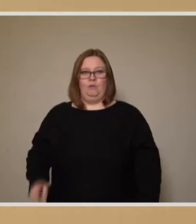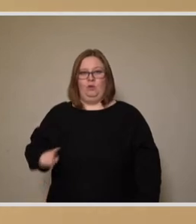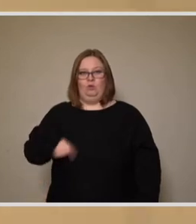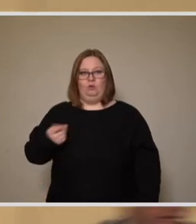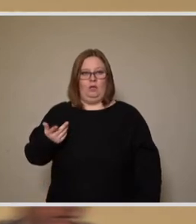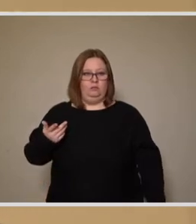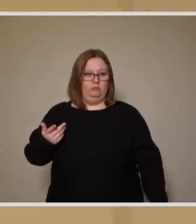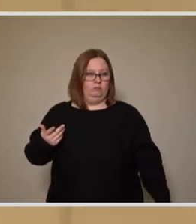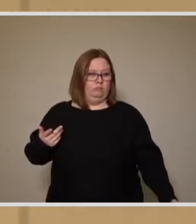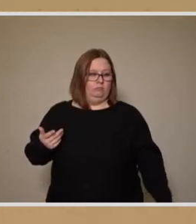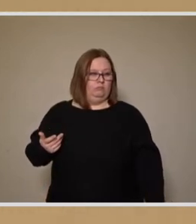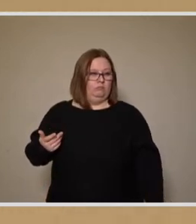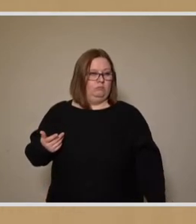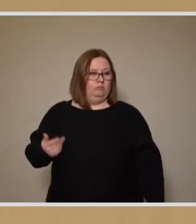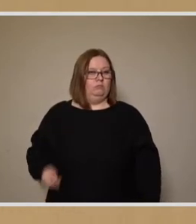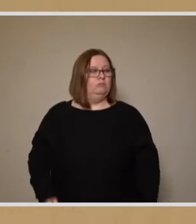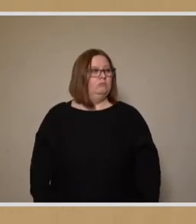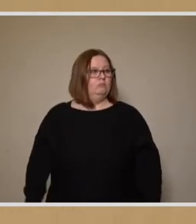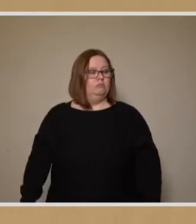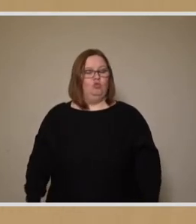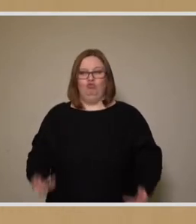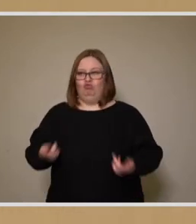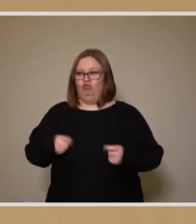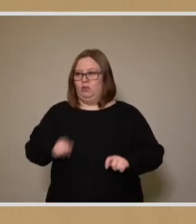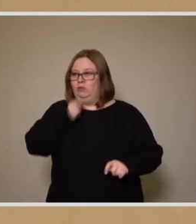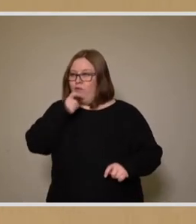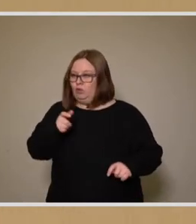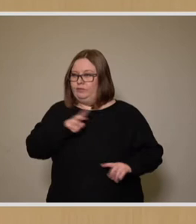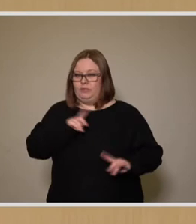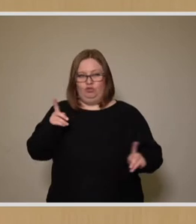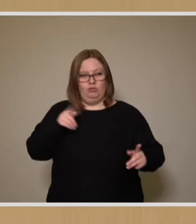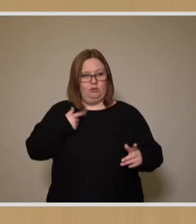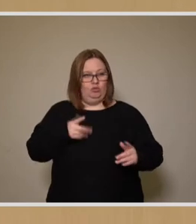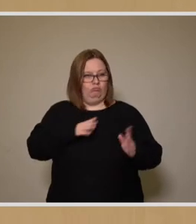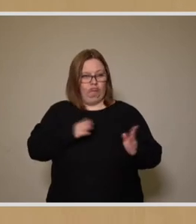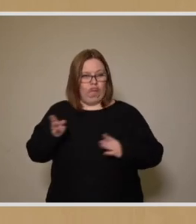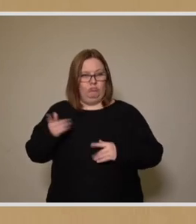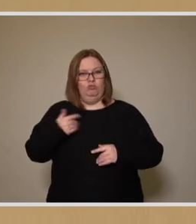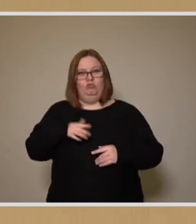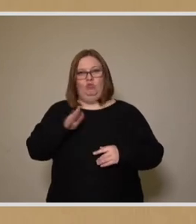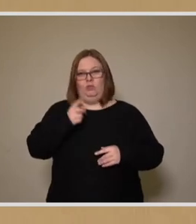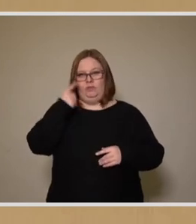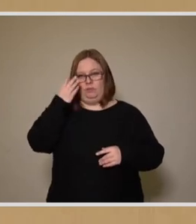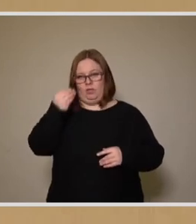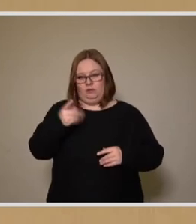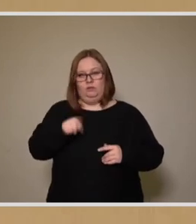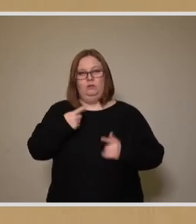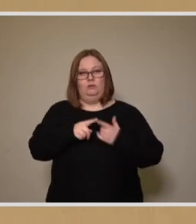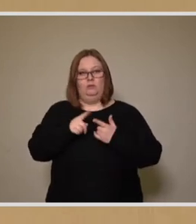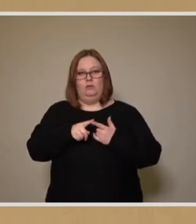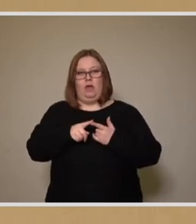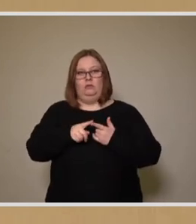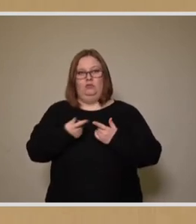Schollbach für das Schlusswort. Wenn es sonst niemanden gibt, würden wir das so eintakten, Herr Dr. Schulte-Wissermann. Dann Herr Schollbach